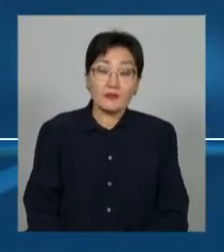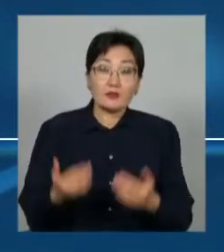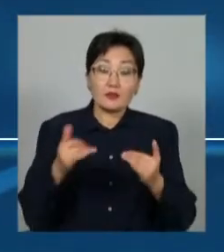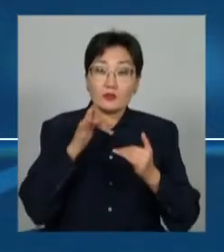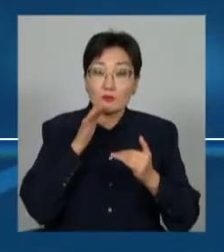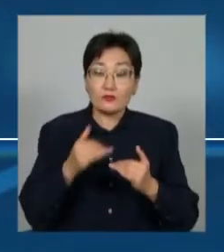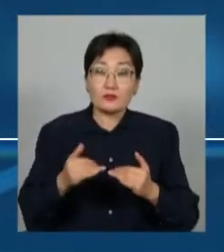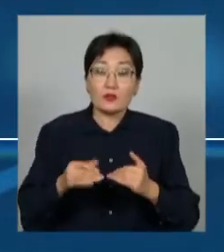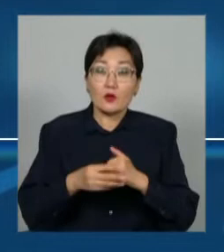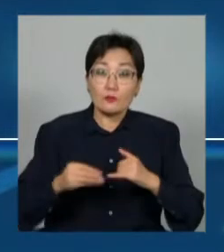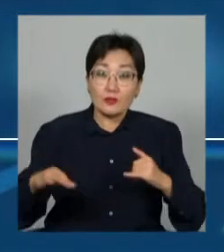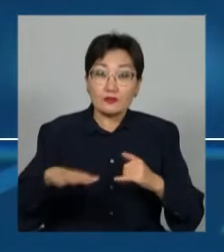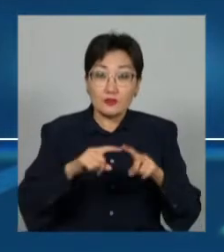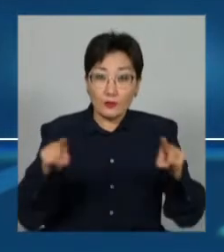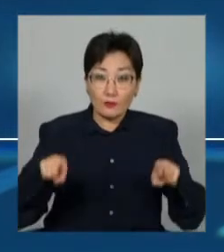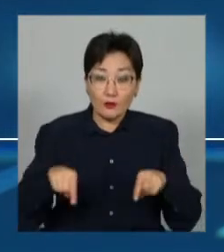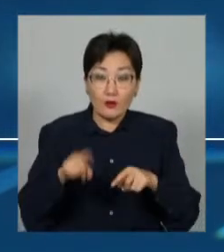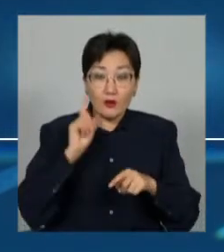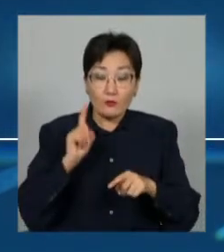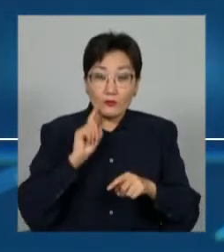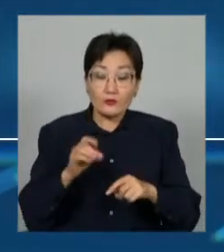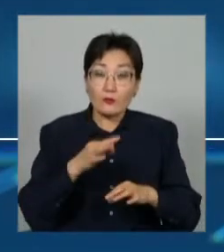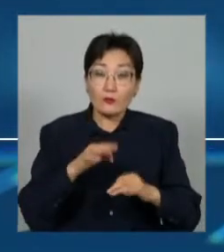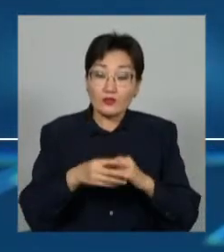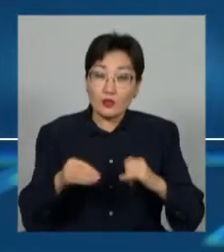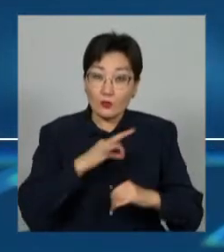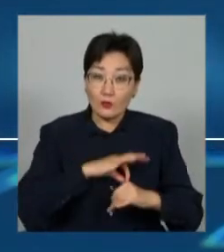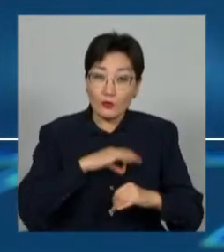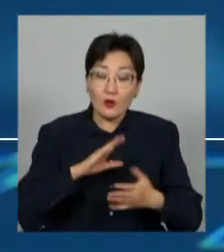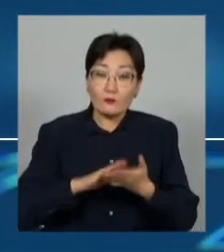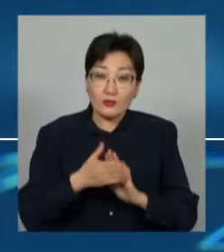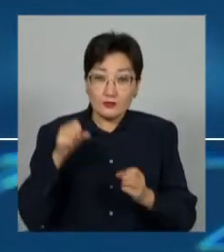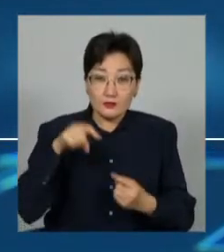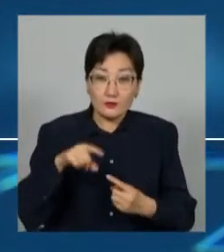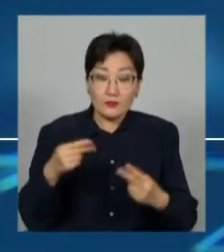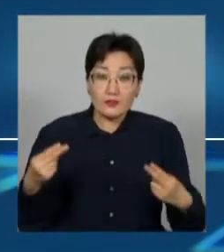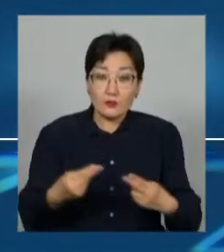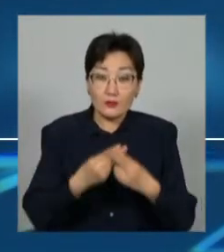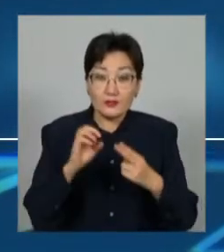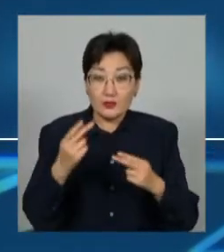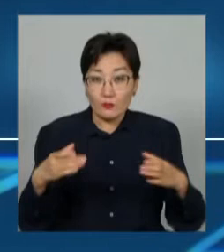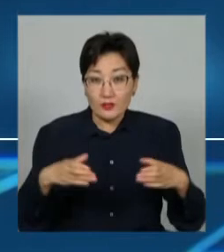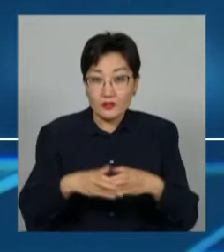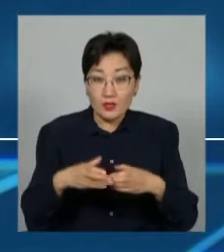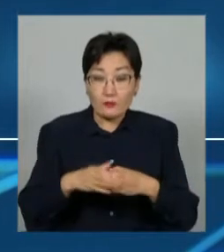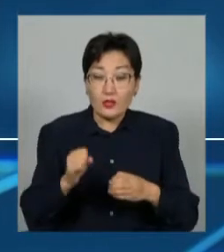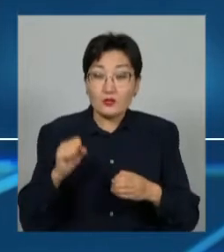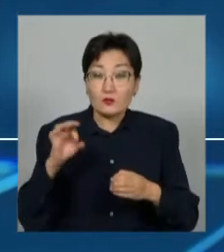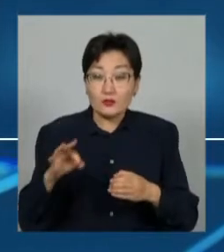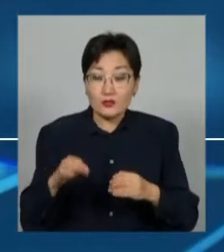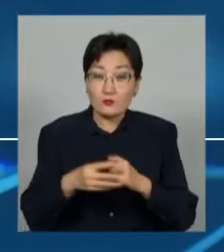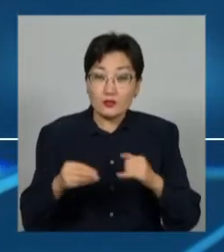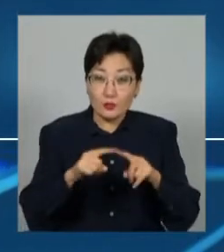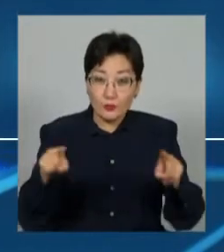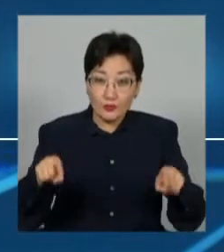Қазіргі уақытта жер учаскесіне уақытша өтеулі жер пайдалану құқығын беру шартына сәйкес Астана әлеуметтік кәсіпкерлік корпорациясы акционерлік қоғамы жер